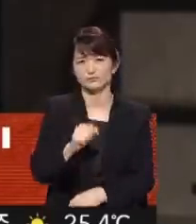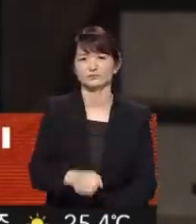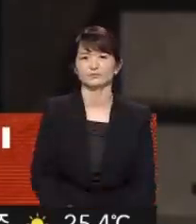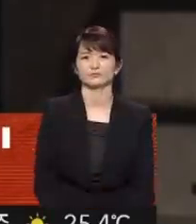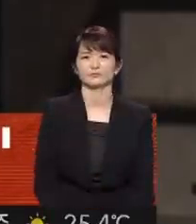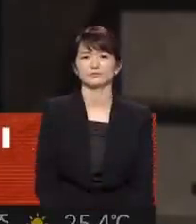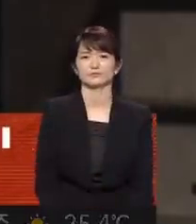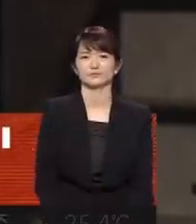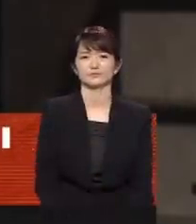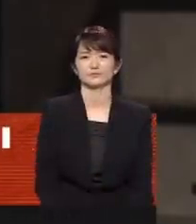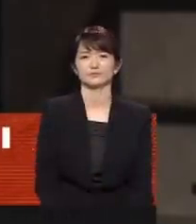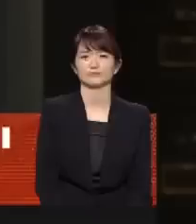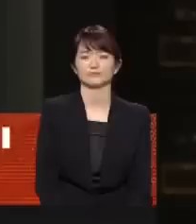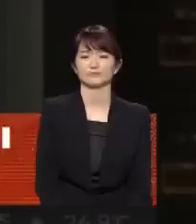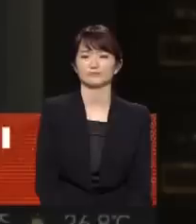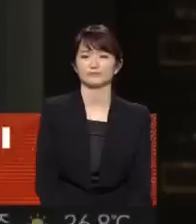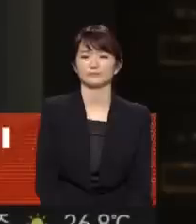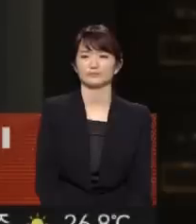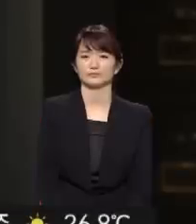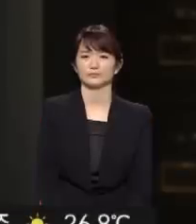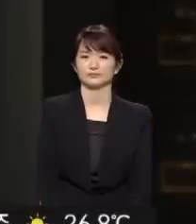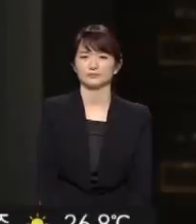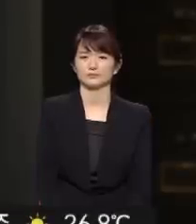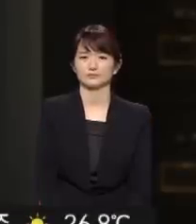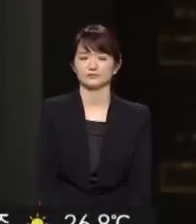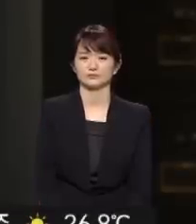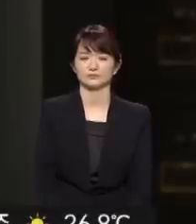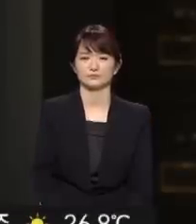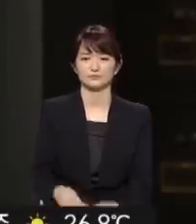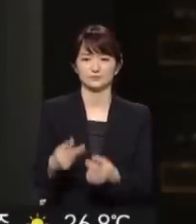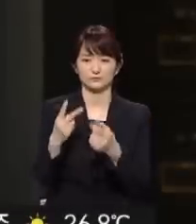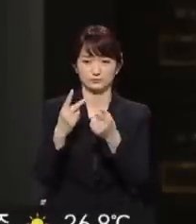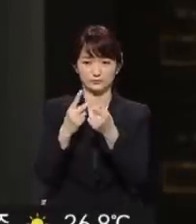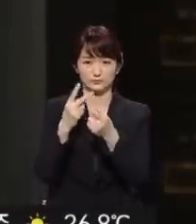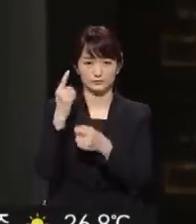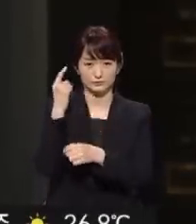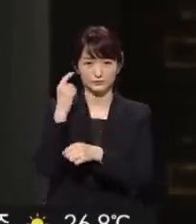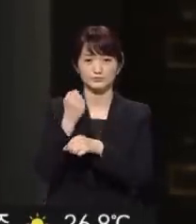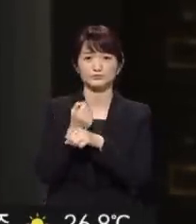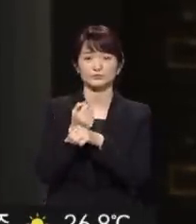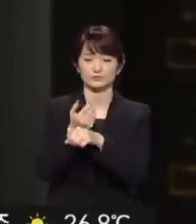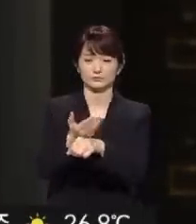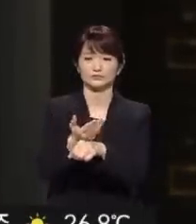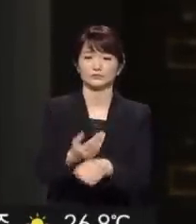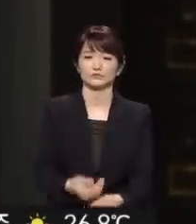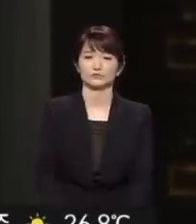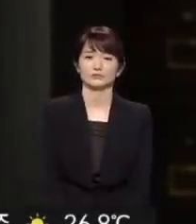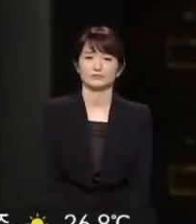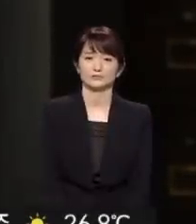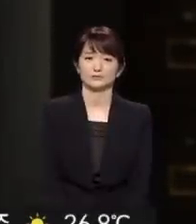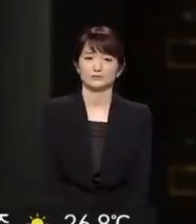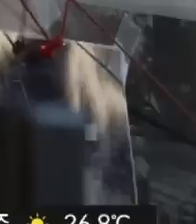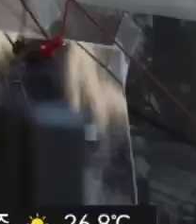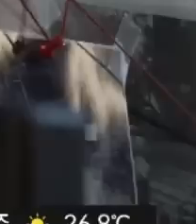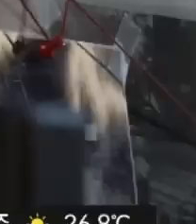마음입니다. 알겠습니다. 첫 번째 사건 이렇게 정리하고요. 두 번째 사건 이어갑니다.